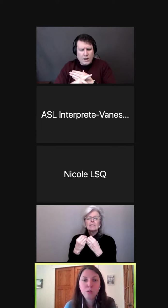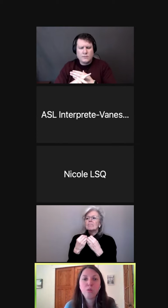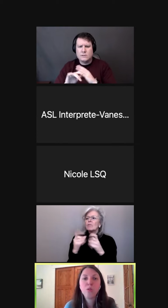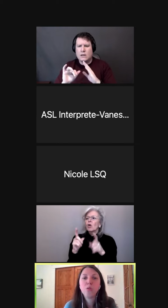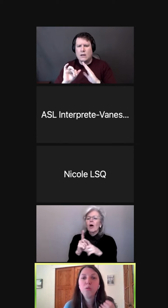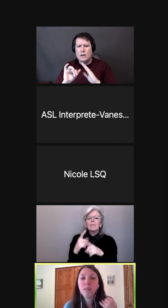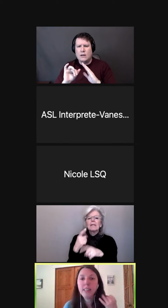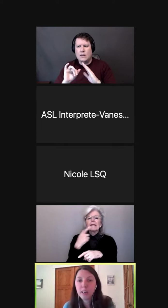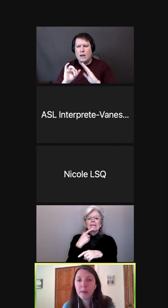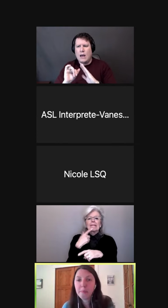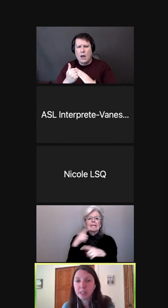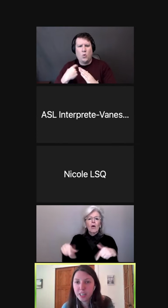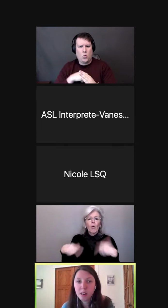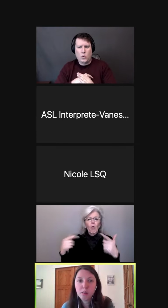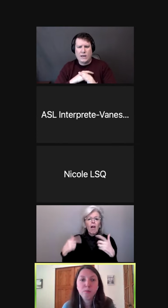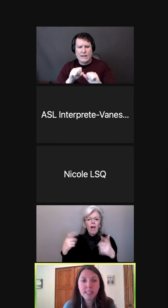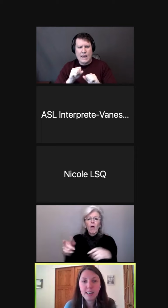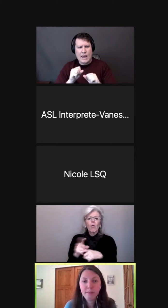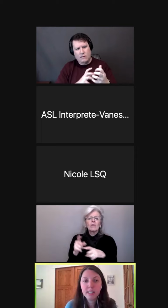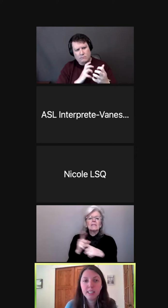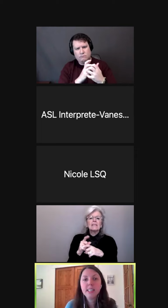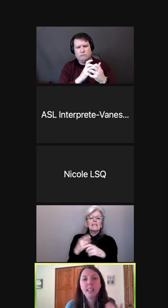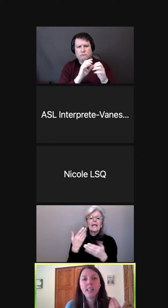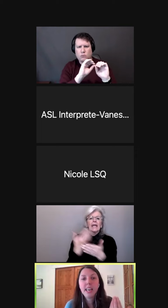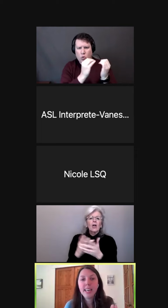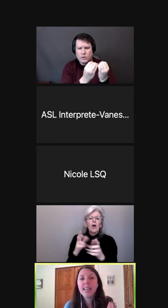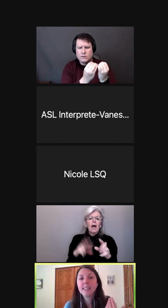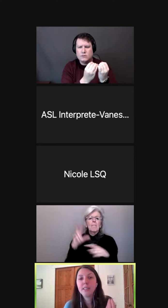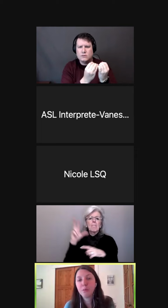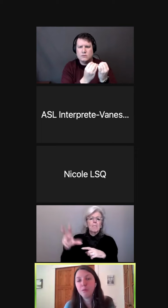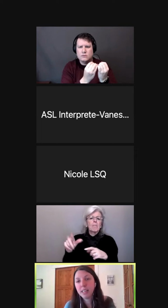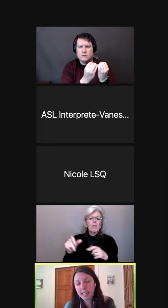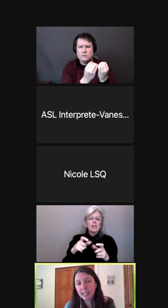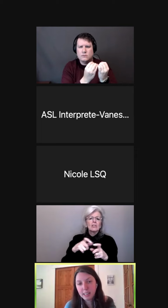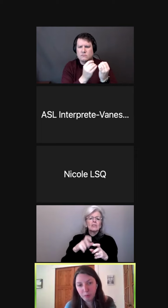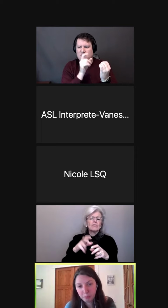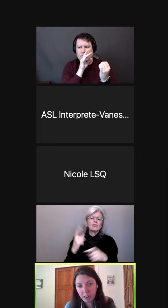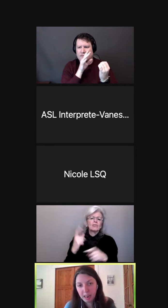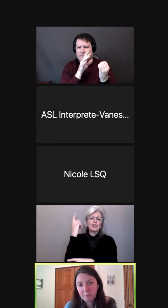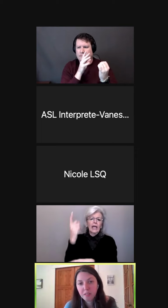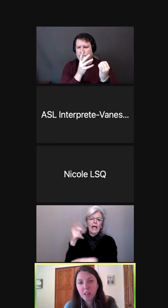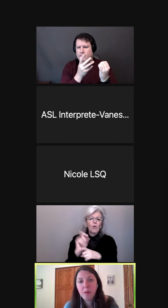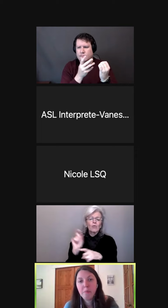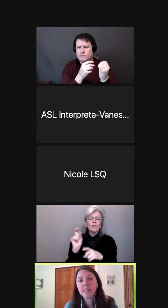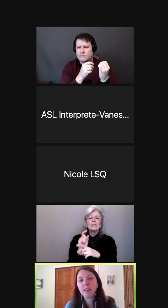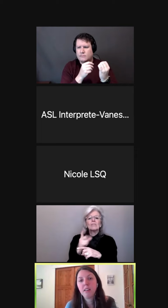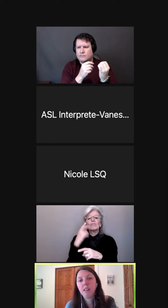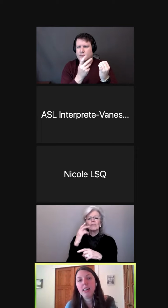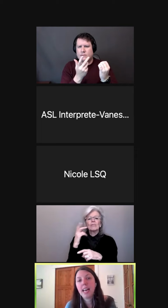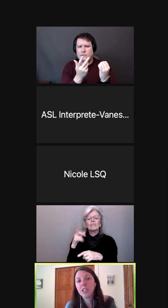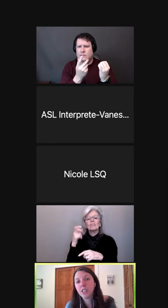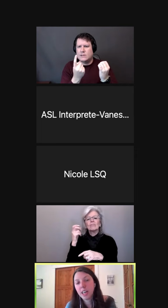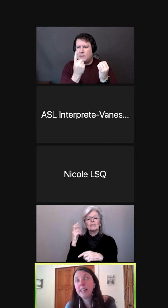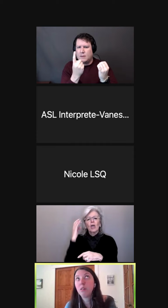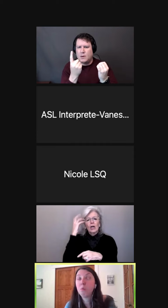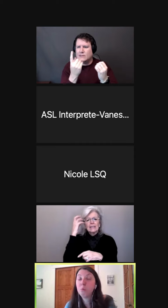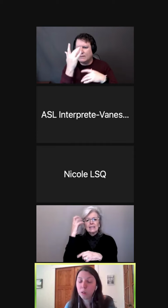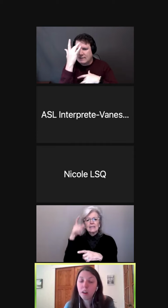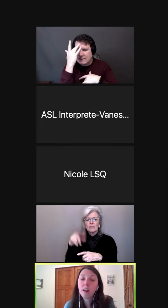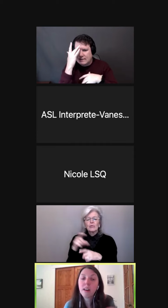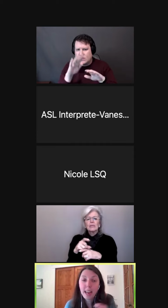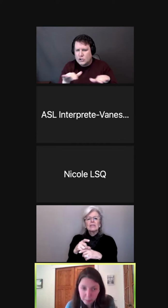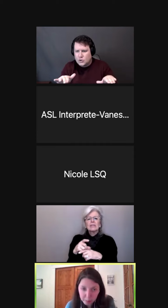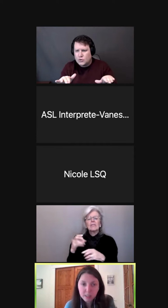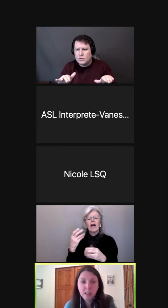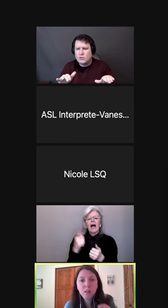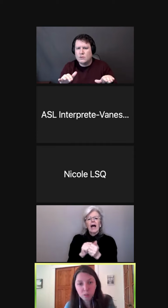Taxil Studio, l'École à pâte géante pour les élèves autistes et l'Institut de Nazareth et Louis-Pray. Parce que la gêne est un